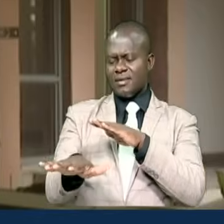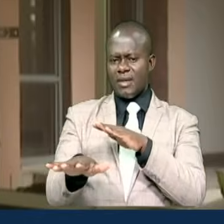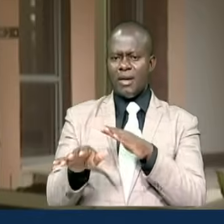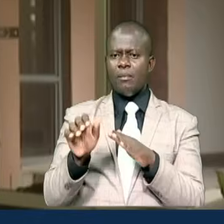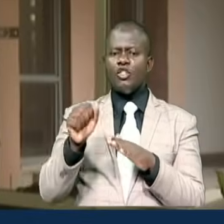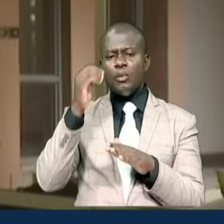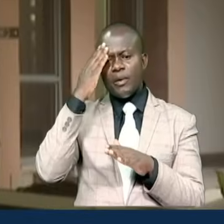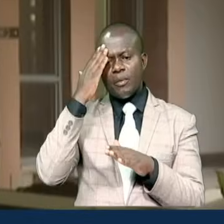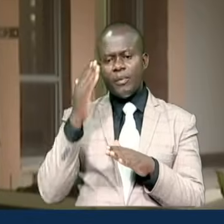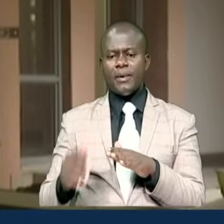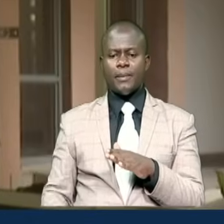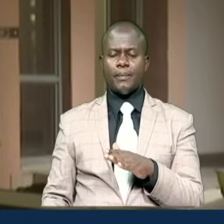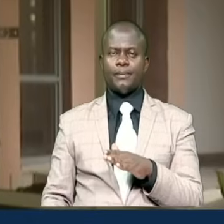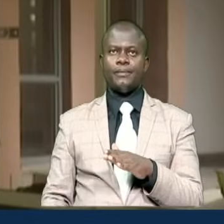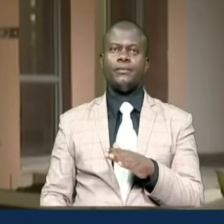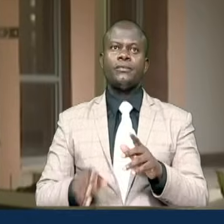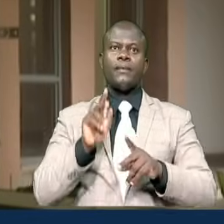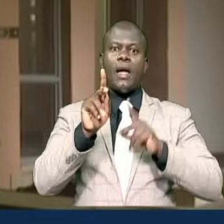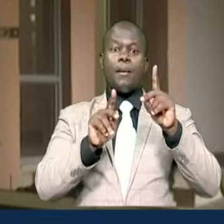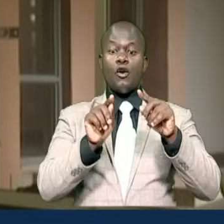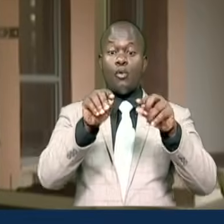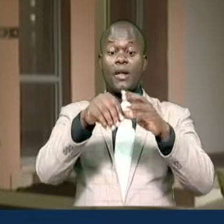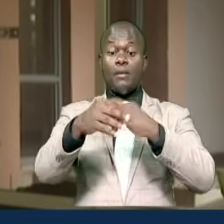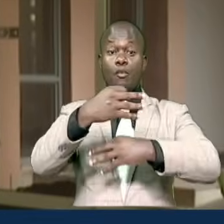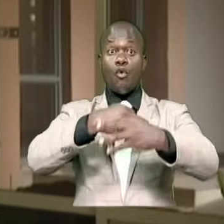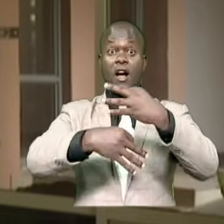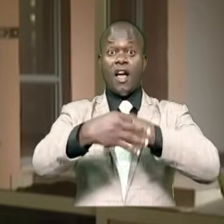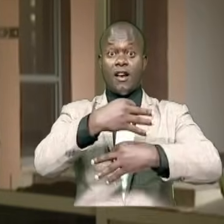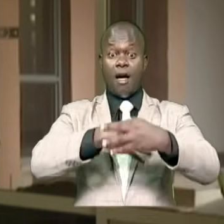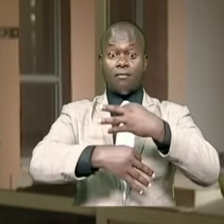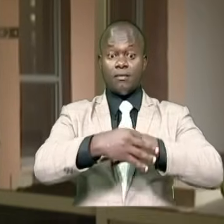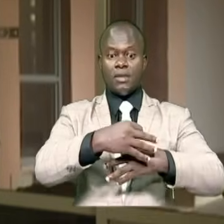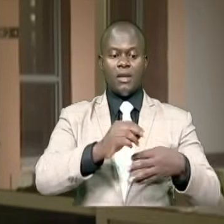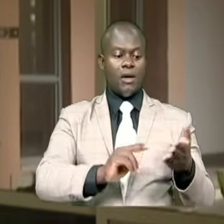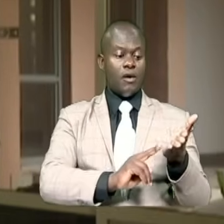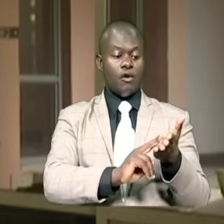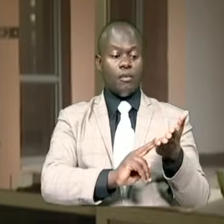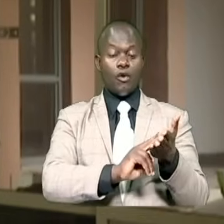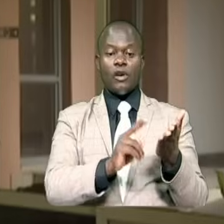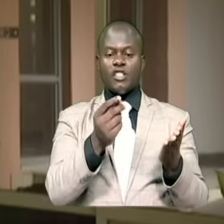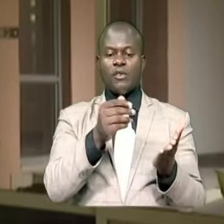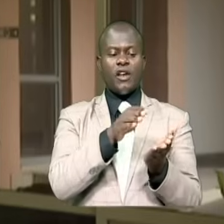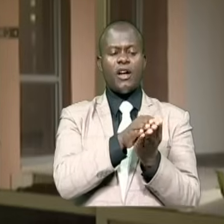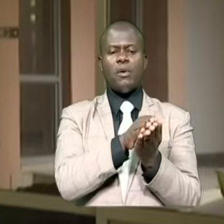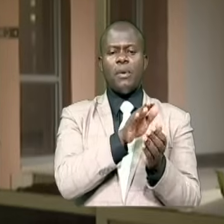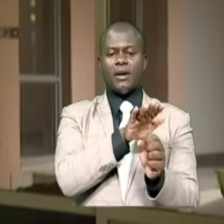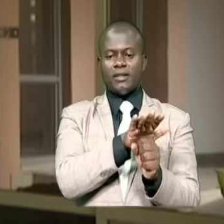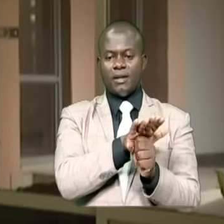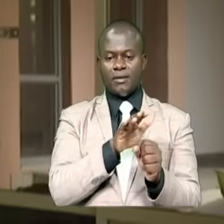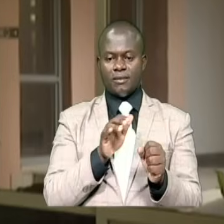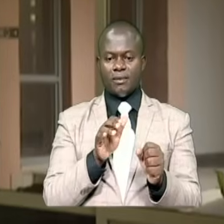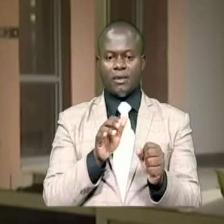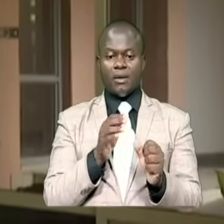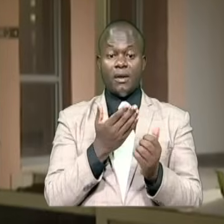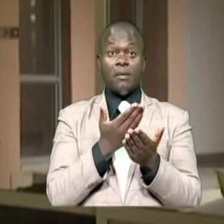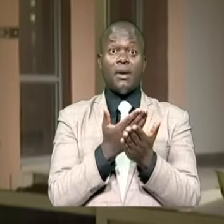kubemenya ni nk'abantu bari mu nganda ko bakoresha amafaranga y'amabanki cyane so bagasaba